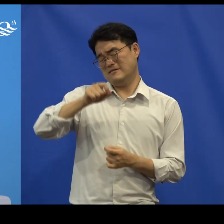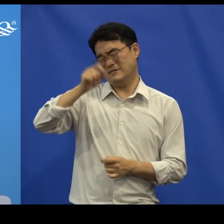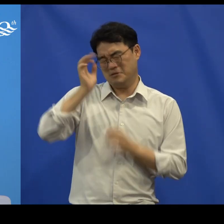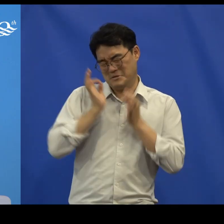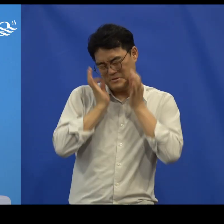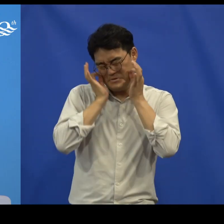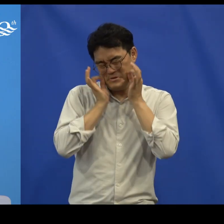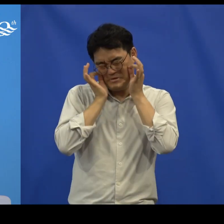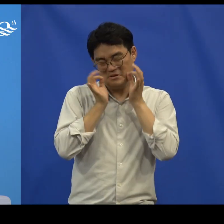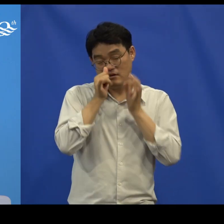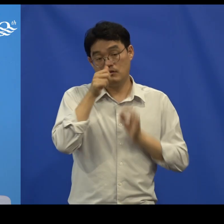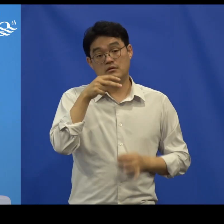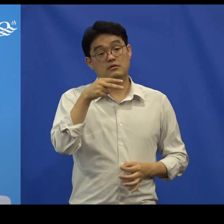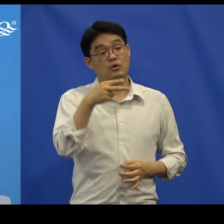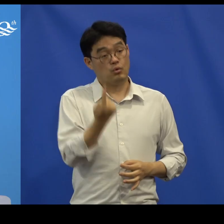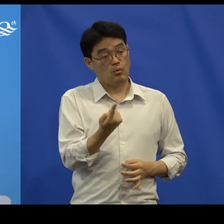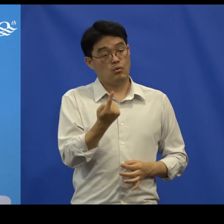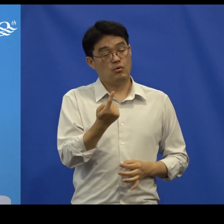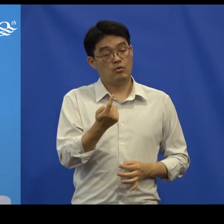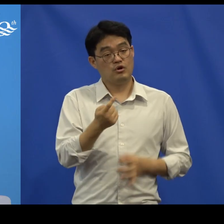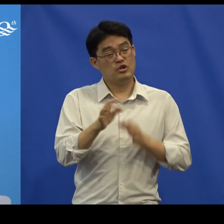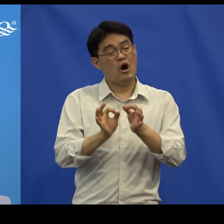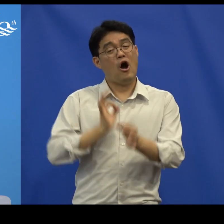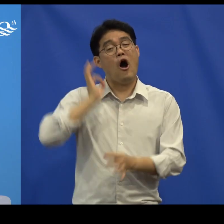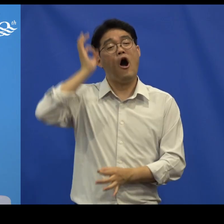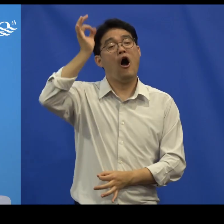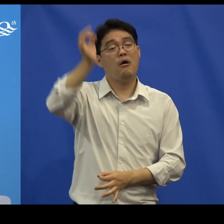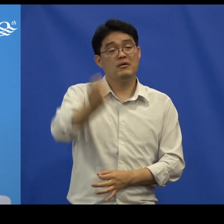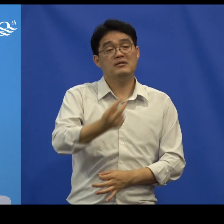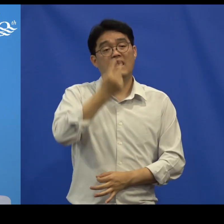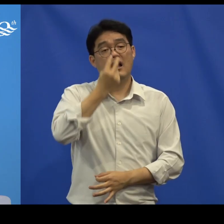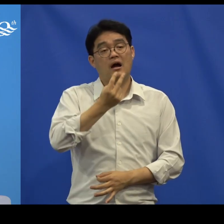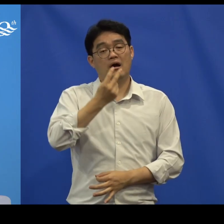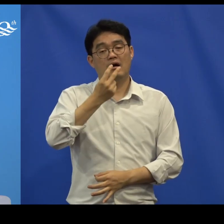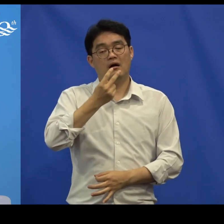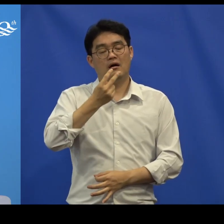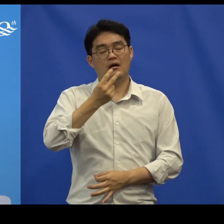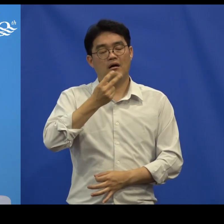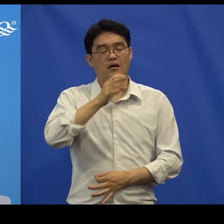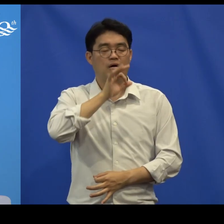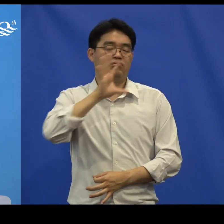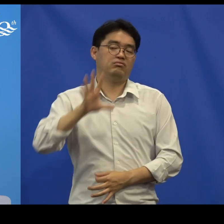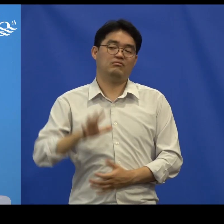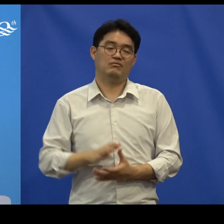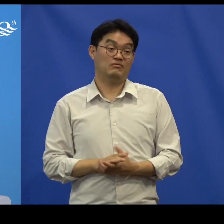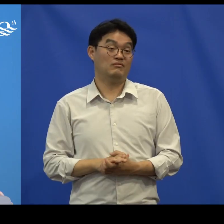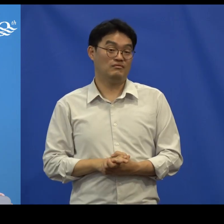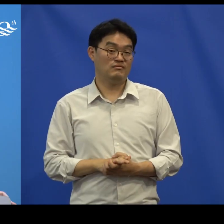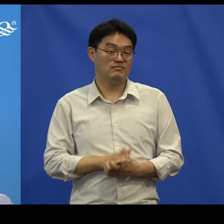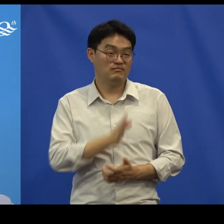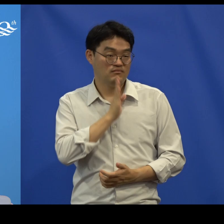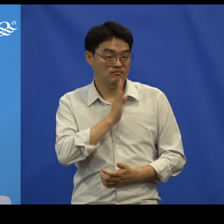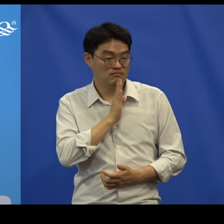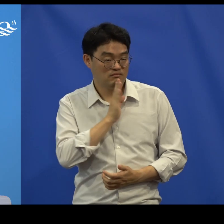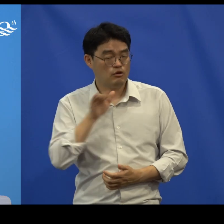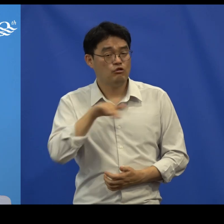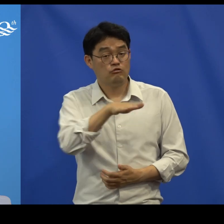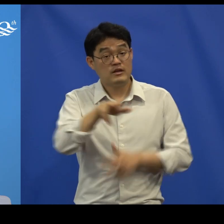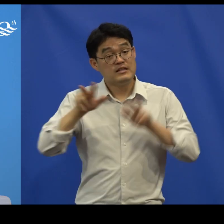인간의 노력에도 불구하고 세상은 구원으로부터 가까워지는 게 아니라 멀어지고 있다. 이것은 개인만이